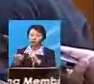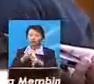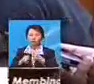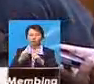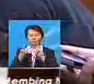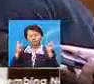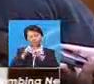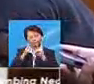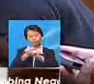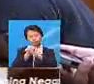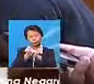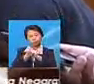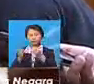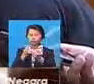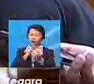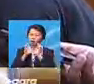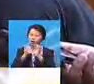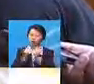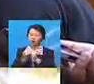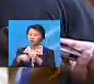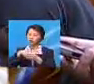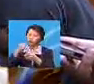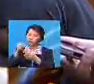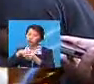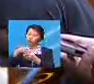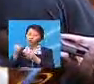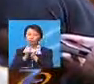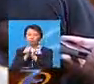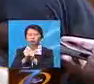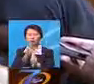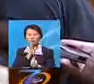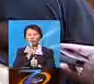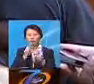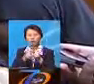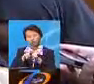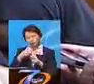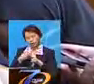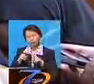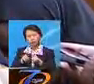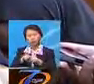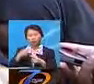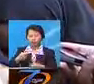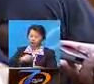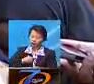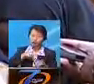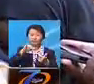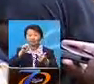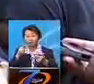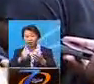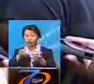kawan yang paling rapat dengan dia, senang bercakap dengan dia, senang keluar dengan dia. Semua benda yang sama, nama yang sama. Nama saya Iskandar dengan